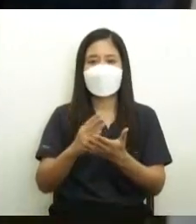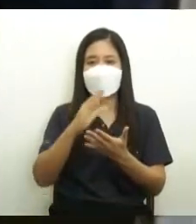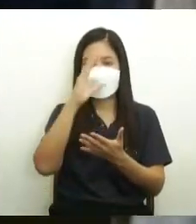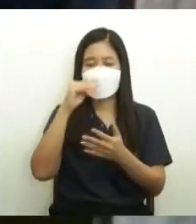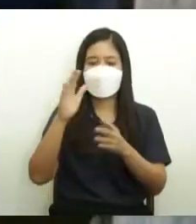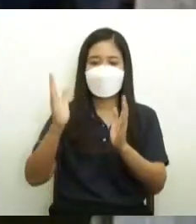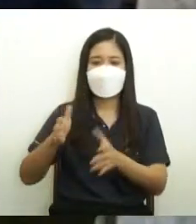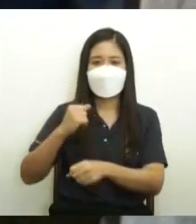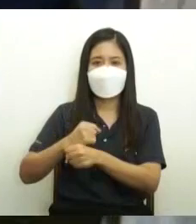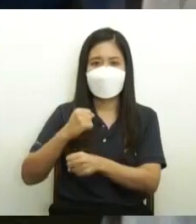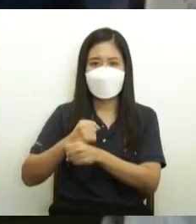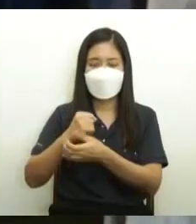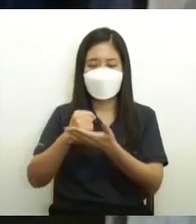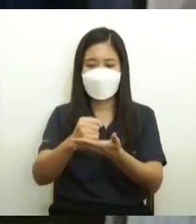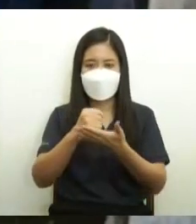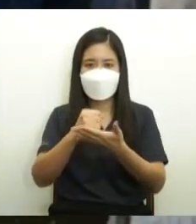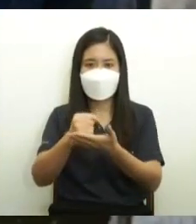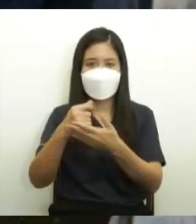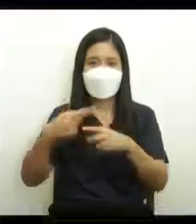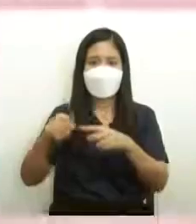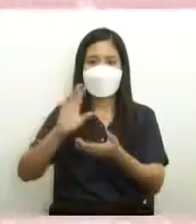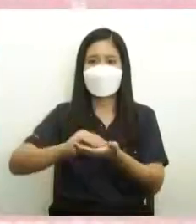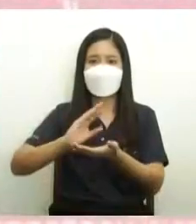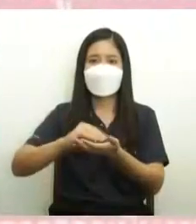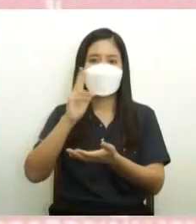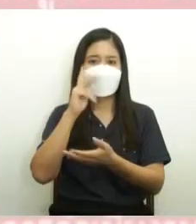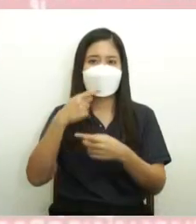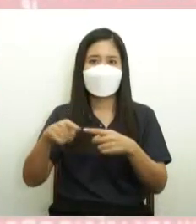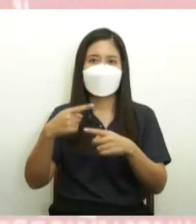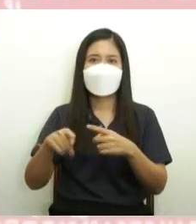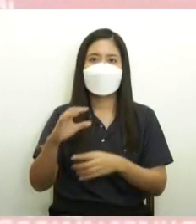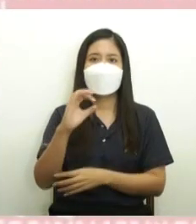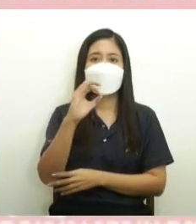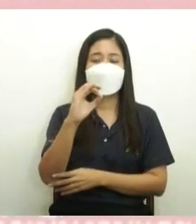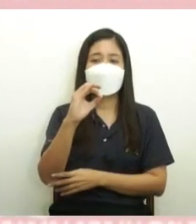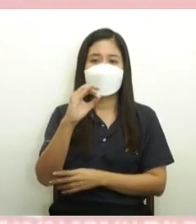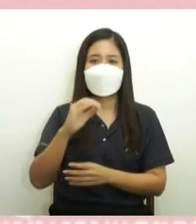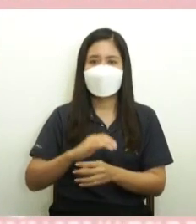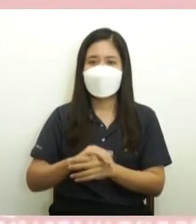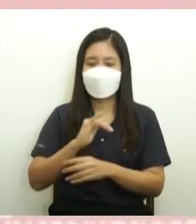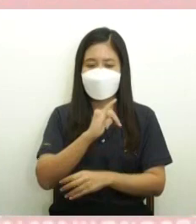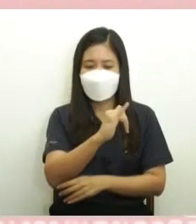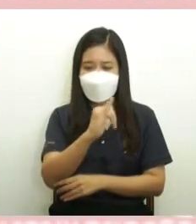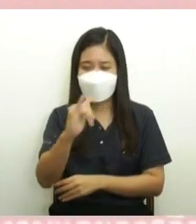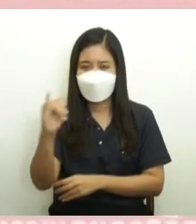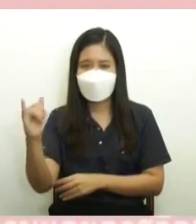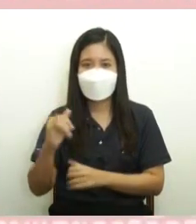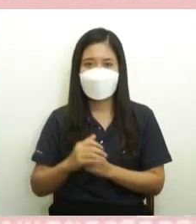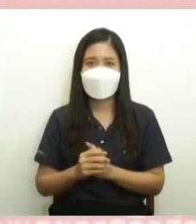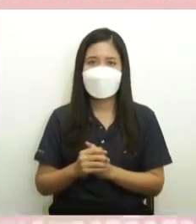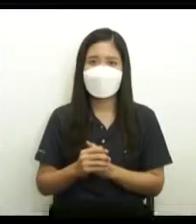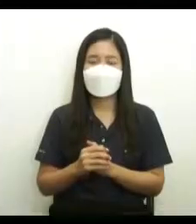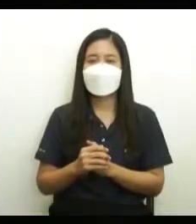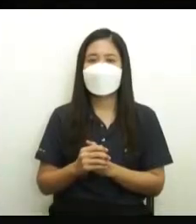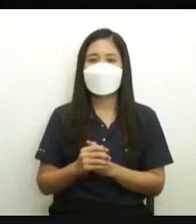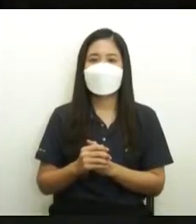ดให้การช่วยเหลือจากแหล่งเงินทุนต่างๆ O Outside ออกพื้นที่เพื่อเข้าถึงเชิงรุกโดยมีกิจกรร